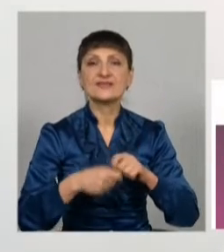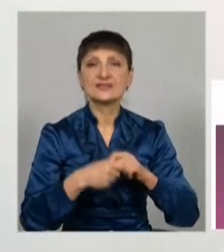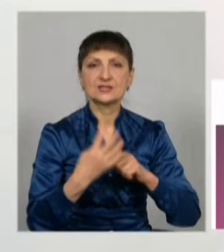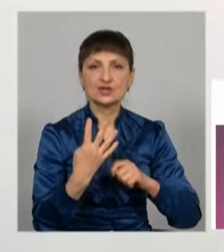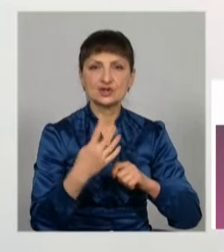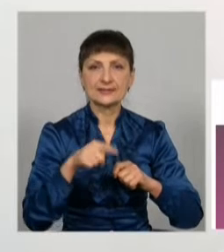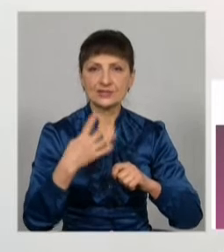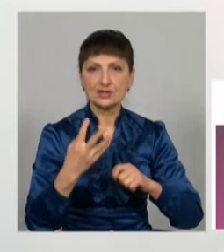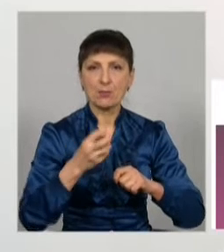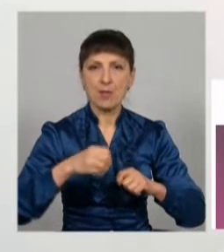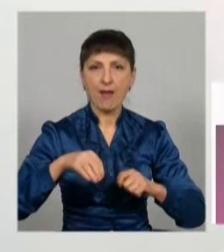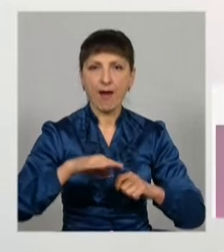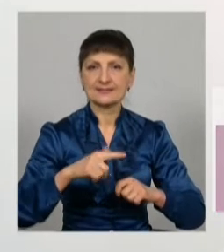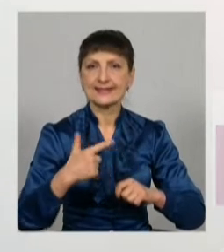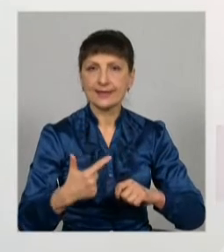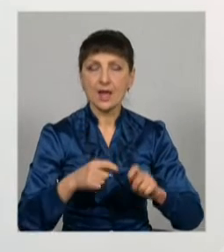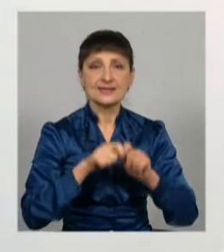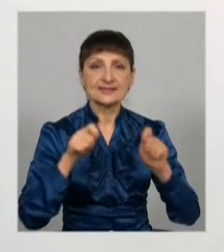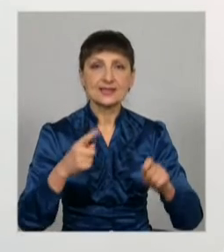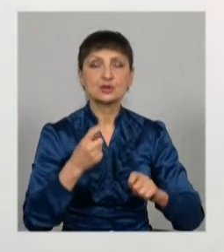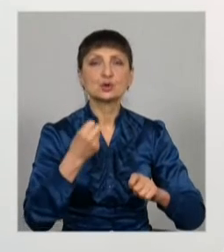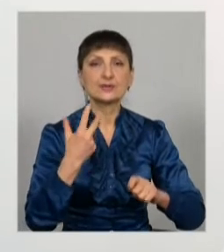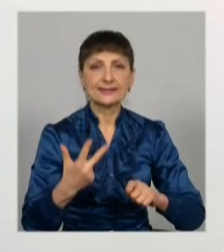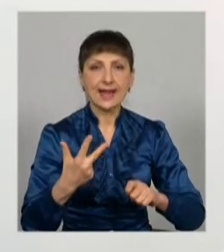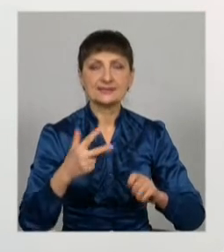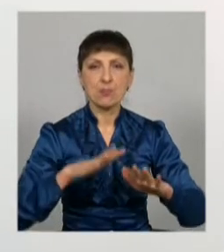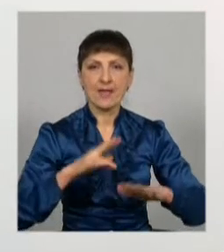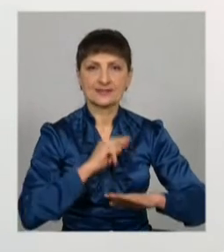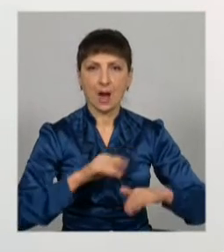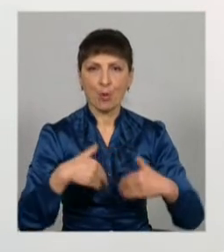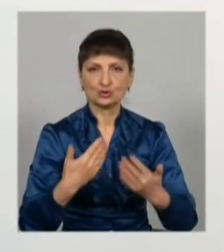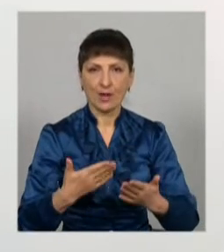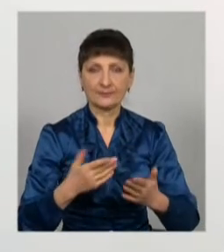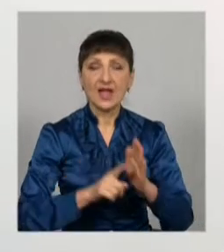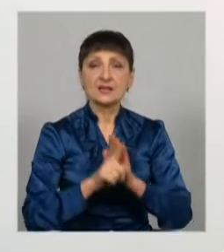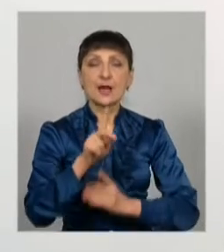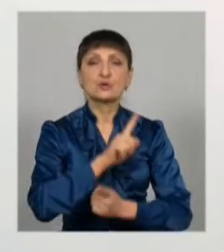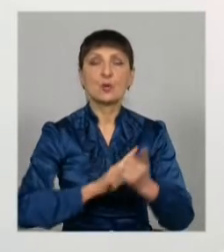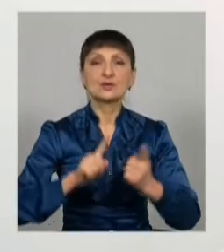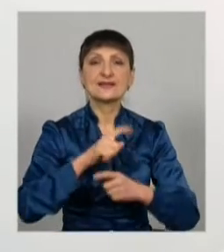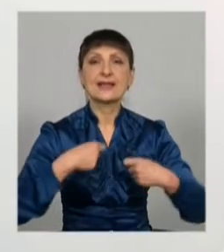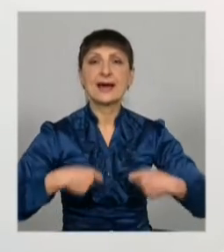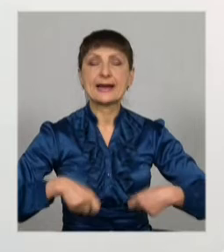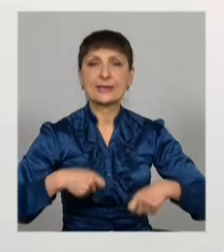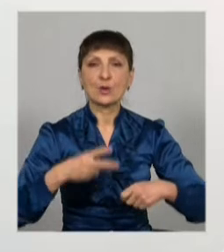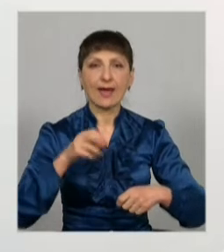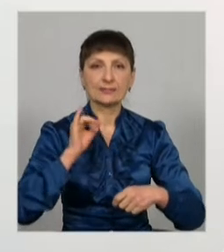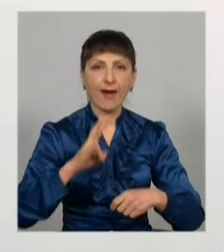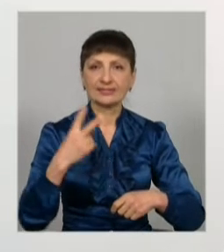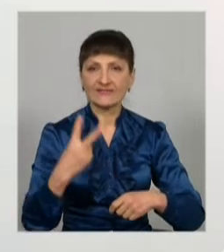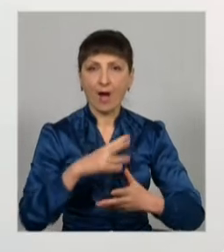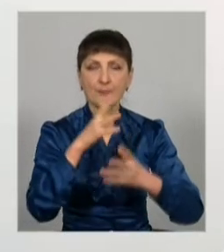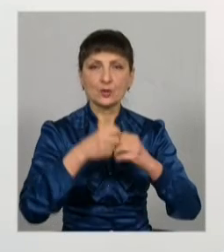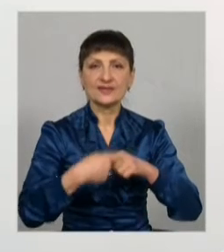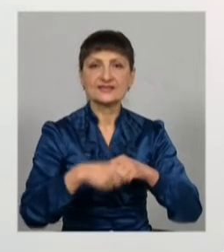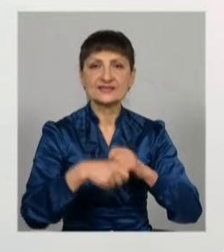4,4 миллиарда тенге и созданием 113 рабочих мест. Кроме того, запуск модернизированного рынка «Ялан-2» с объемом инвестиций